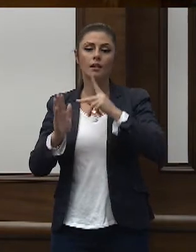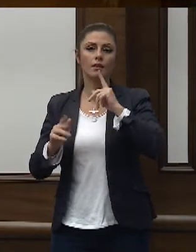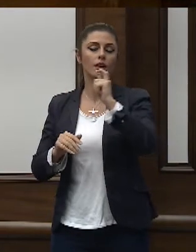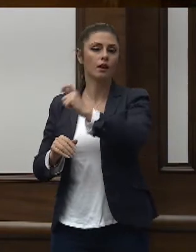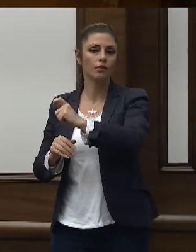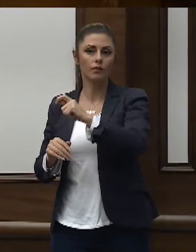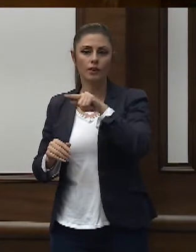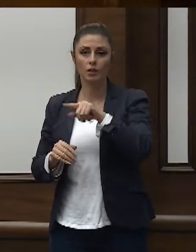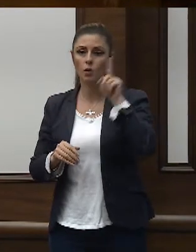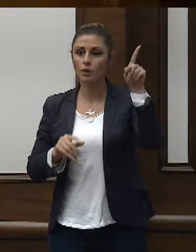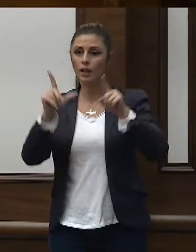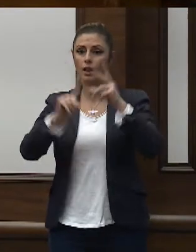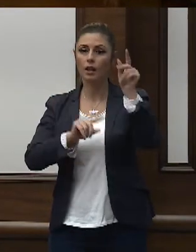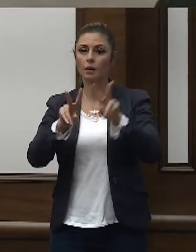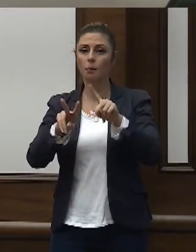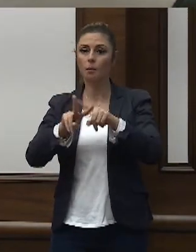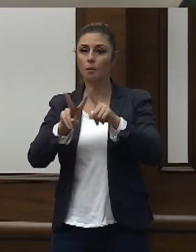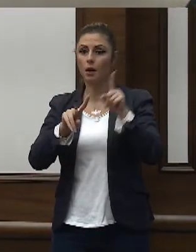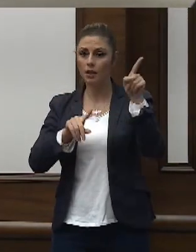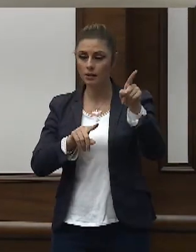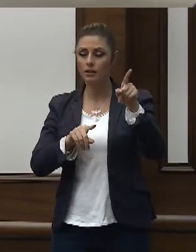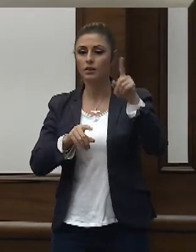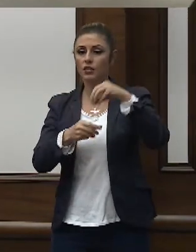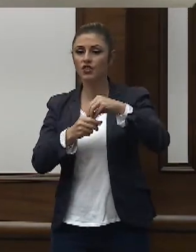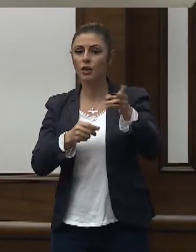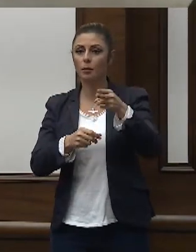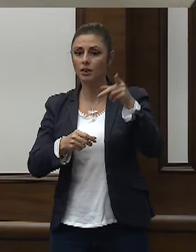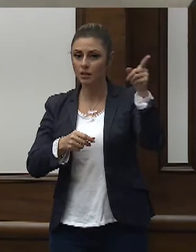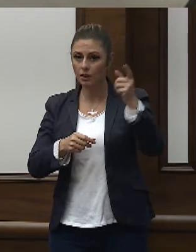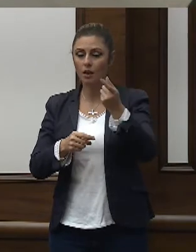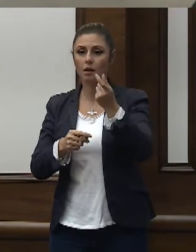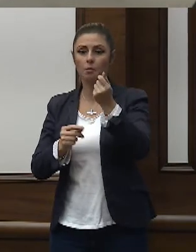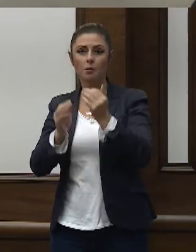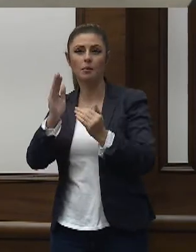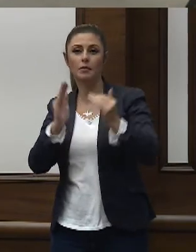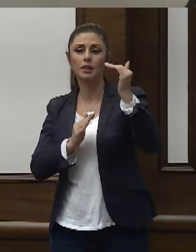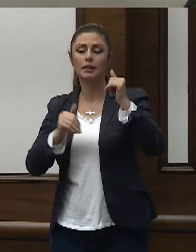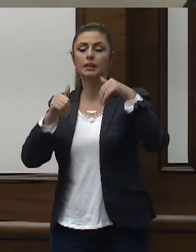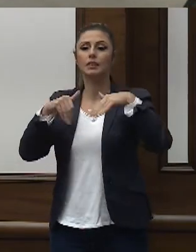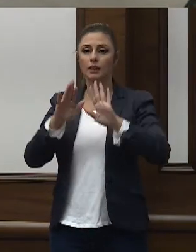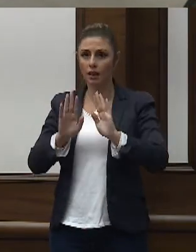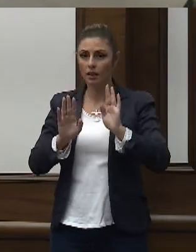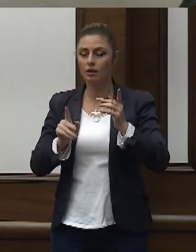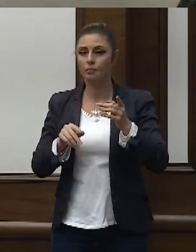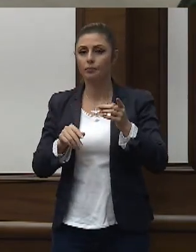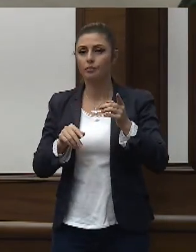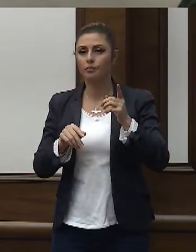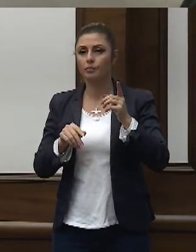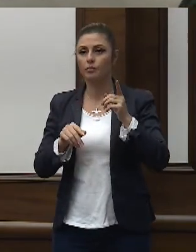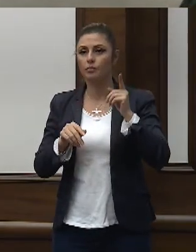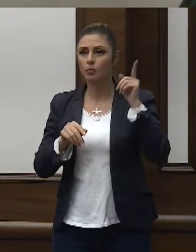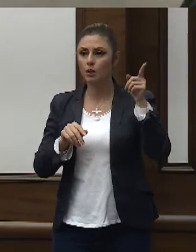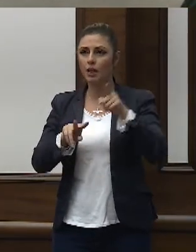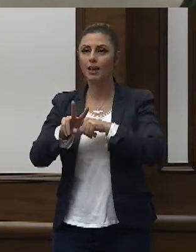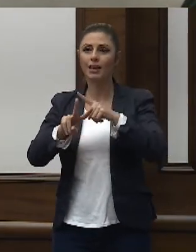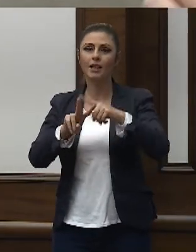oradaki limandaki balıkçılarımızı ilgilendiren bir fiyat artış önerisi değil. Orada bir nevi yat limanı